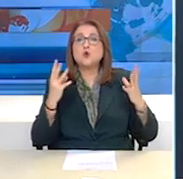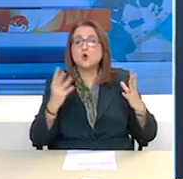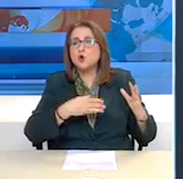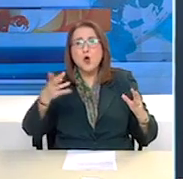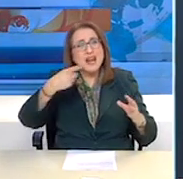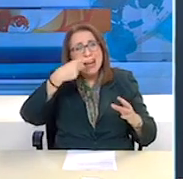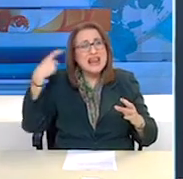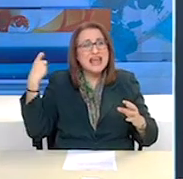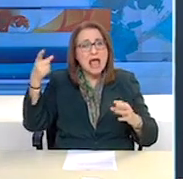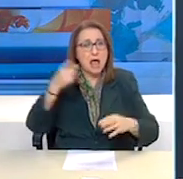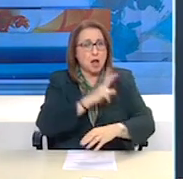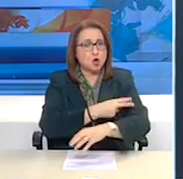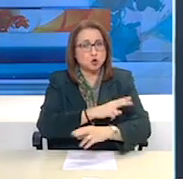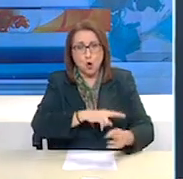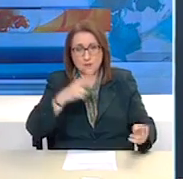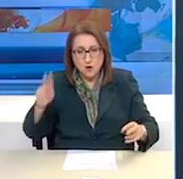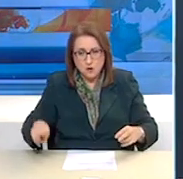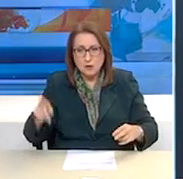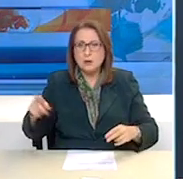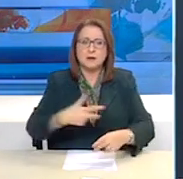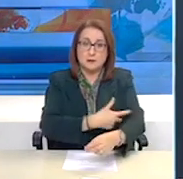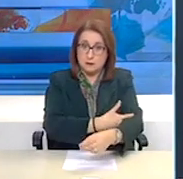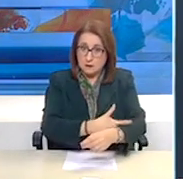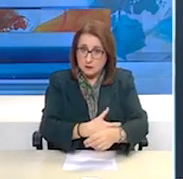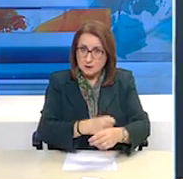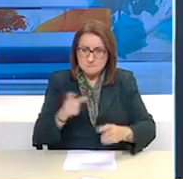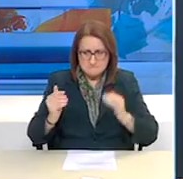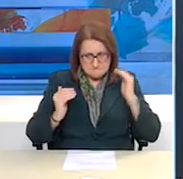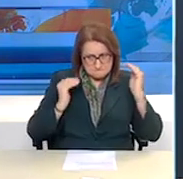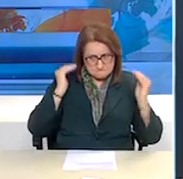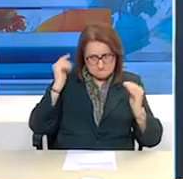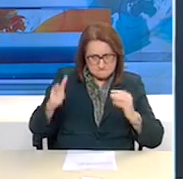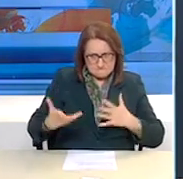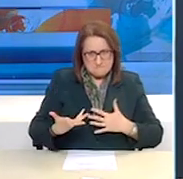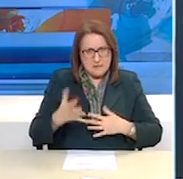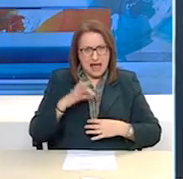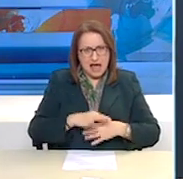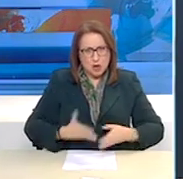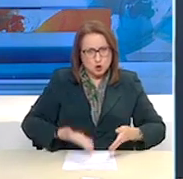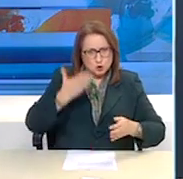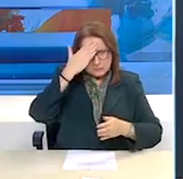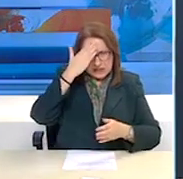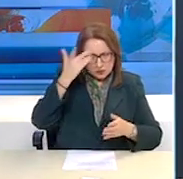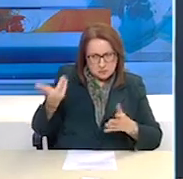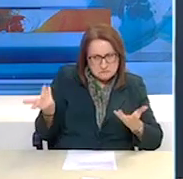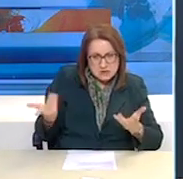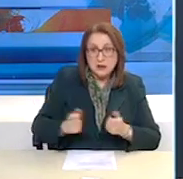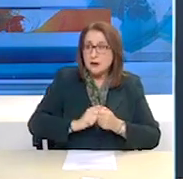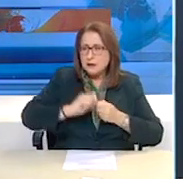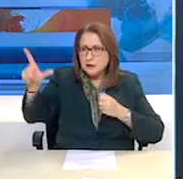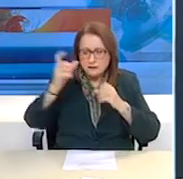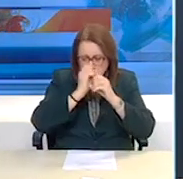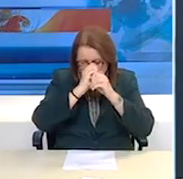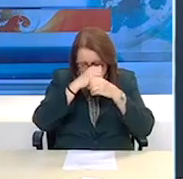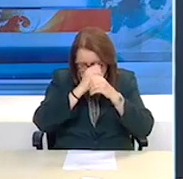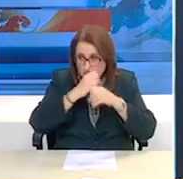Νίκαιας Άγιος Παντελεήμων. Εστάλη δείγμα του ασθενούς λόγω ισχυρής υποψίας για το νέο κορονοϊό στις 29 Μαρτίου, το θετικό αποτέλεσμα του οποίου